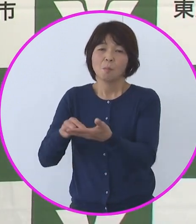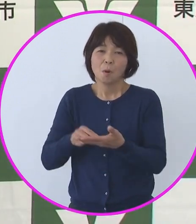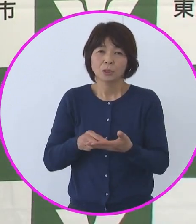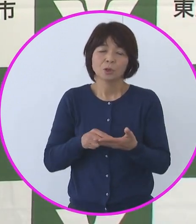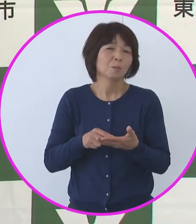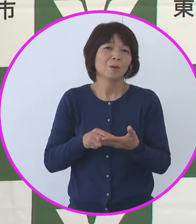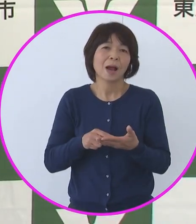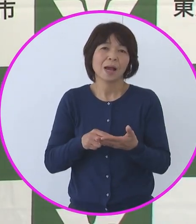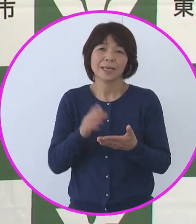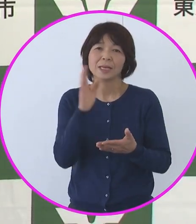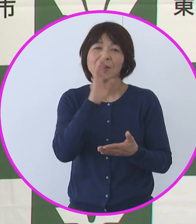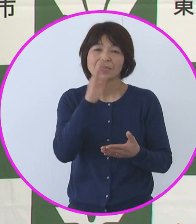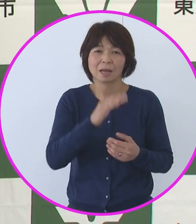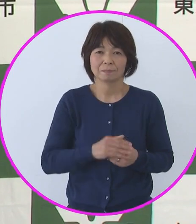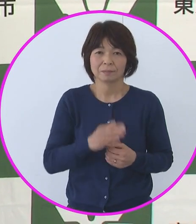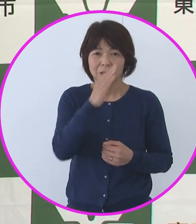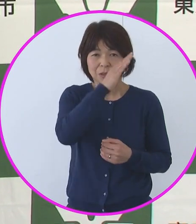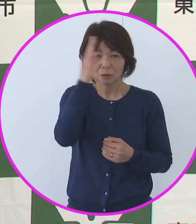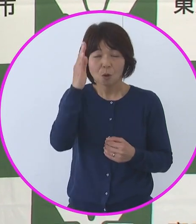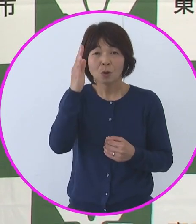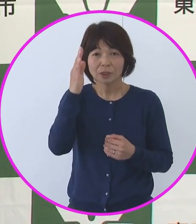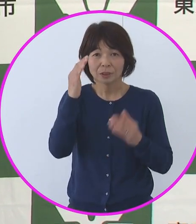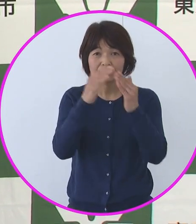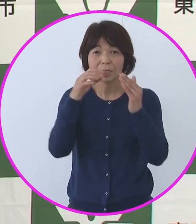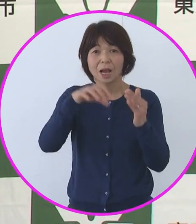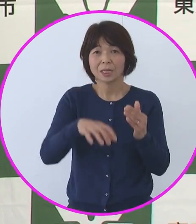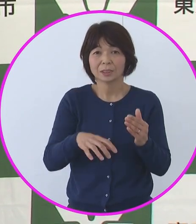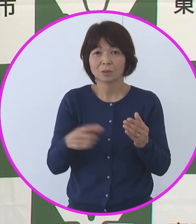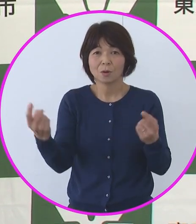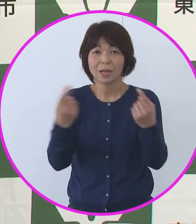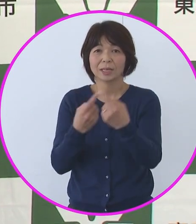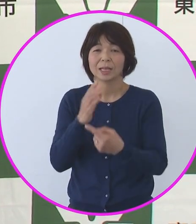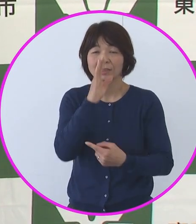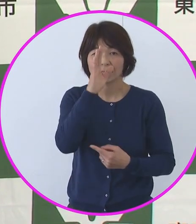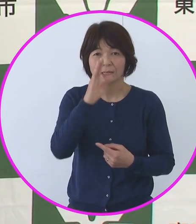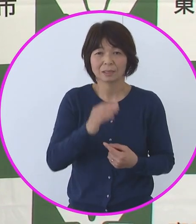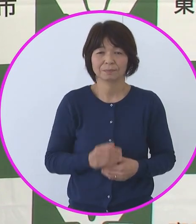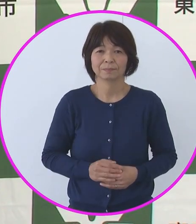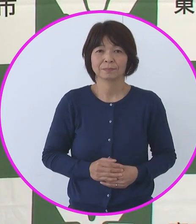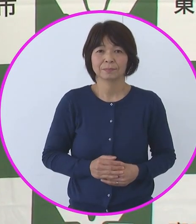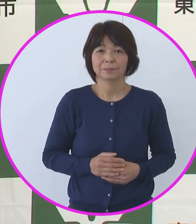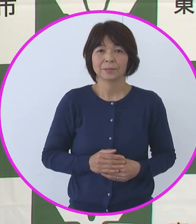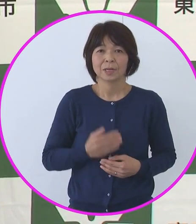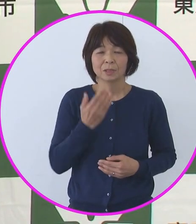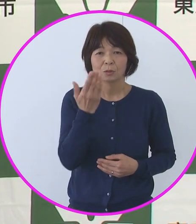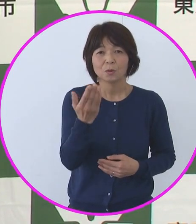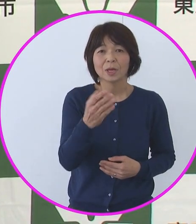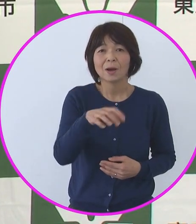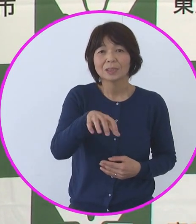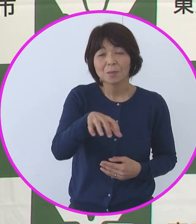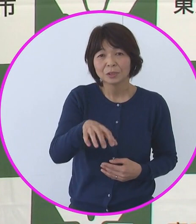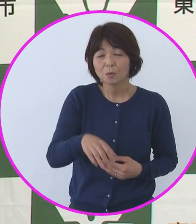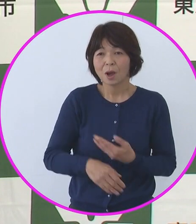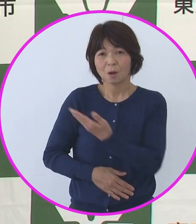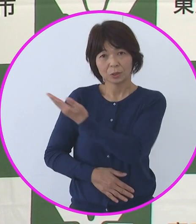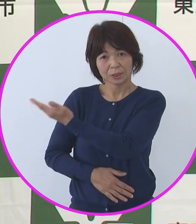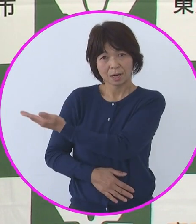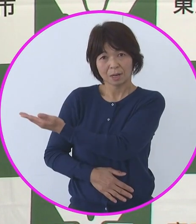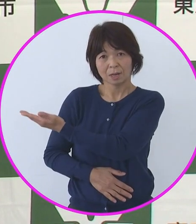ありませんので、当日会場へお越しください。お問い合わせは黒瀬地域包括支援センター、電